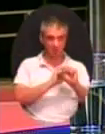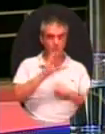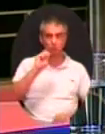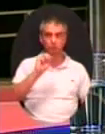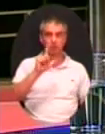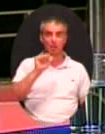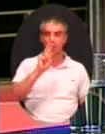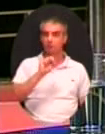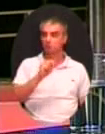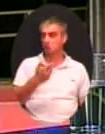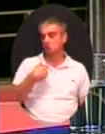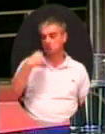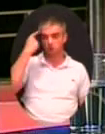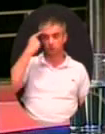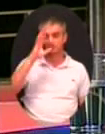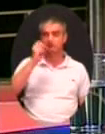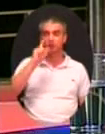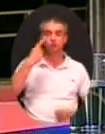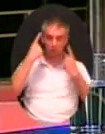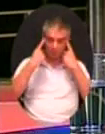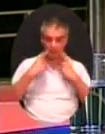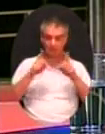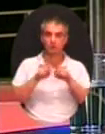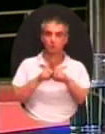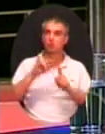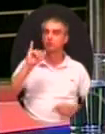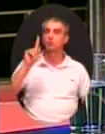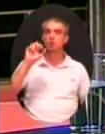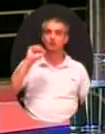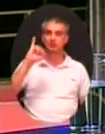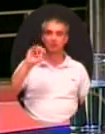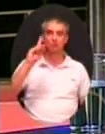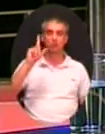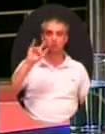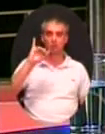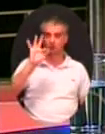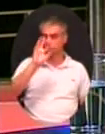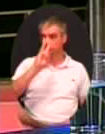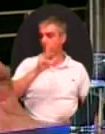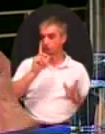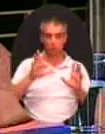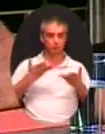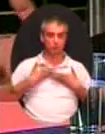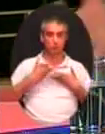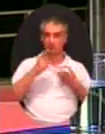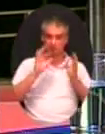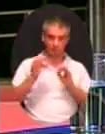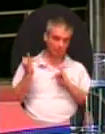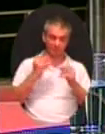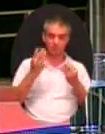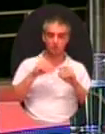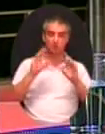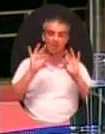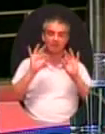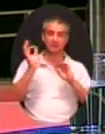לאון? אני חושב שאם יש חרדי כמו יוסי דייץ', יש מאוד מקובל, ואם הוא יכול באמת להביא עוד